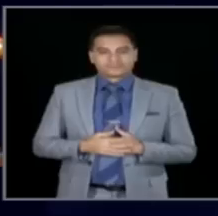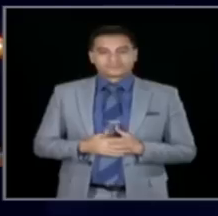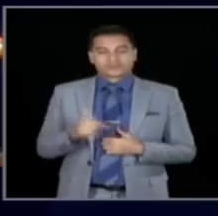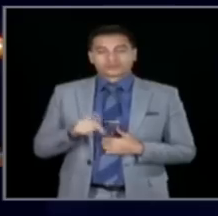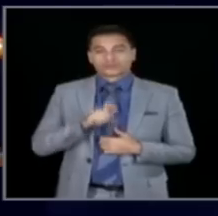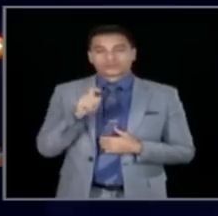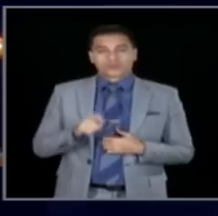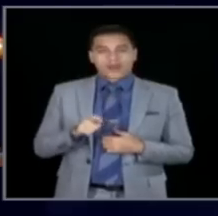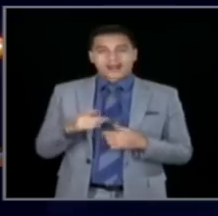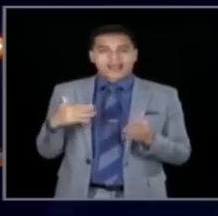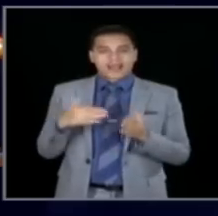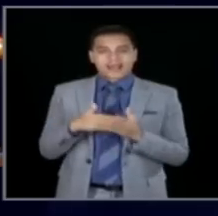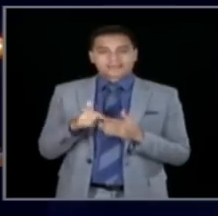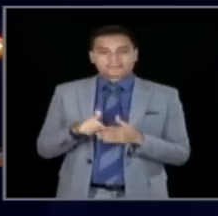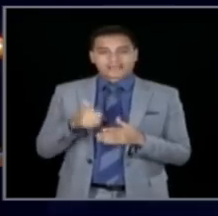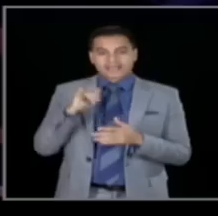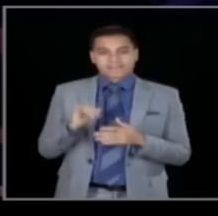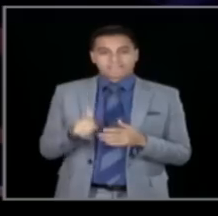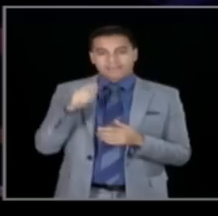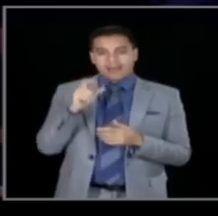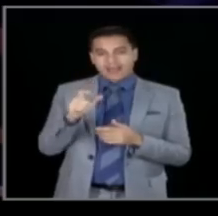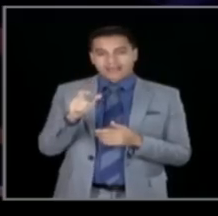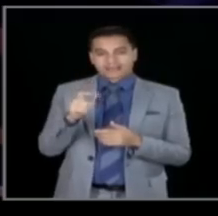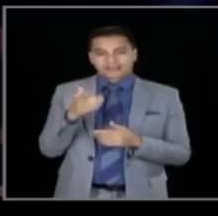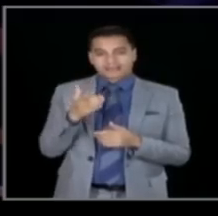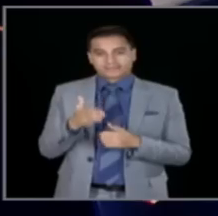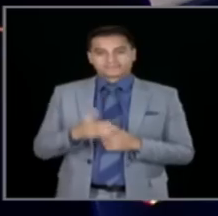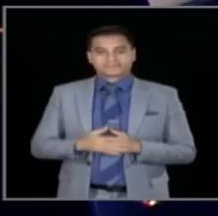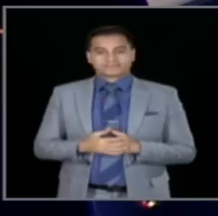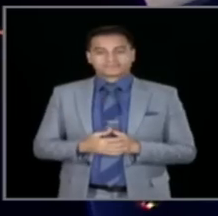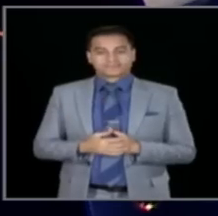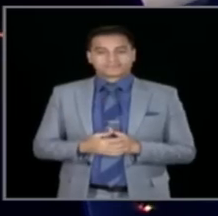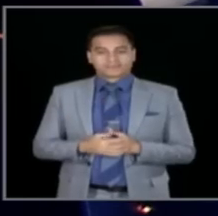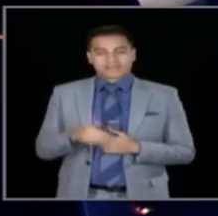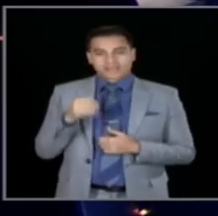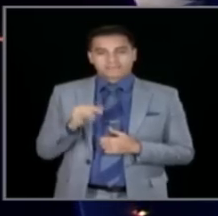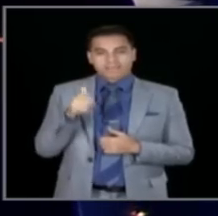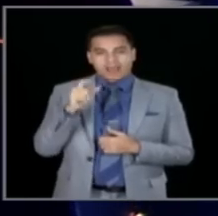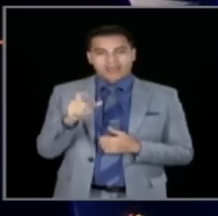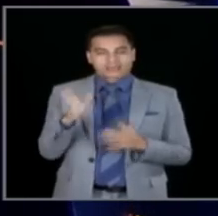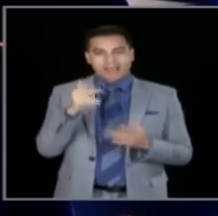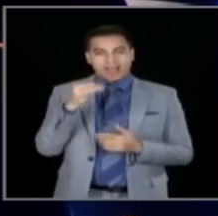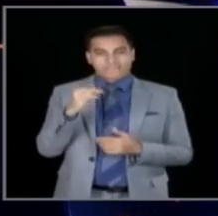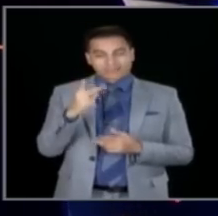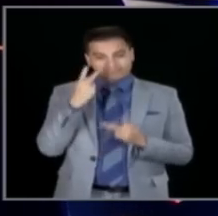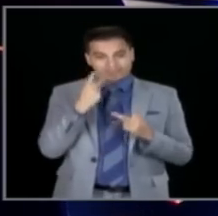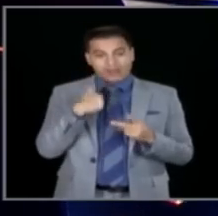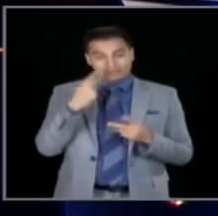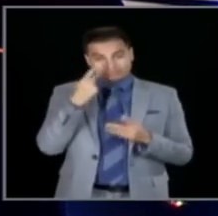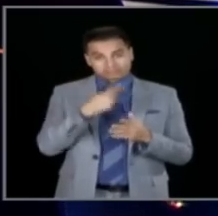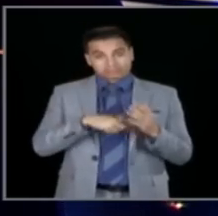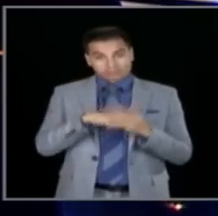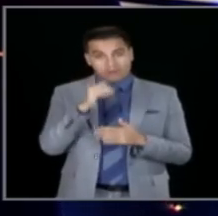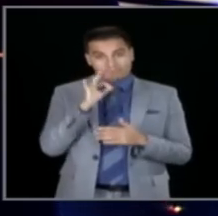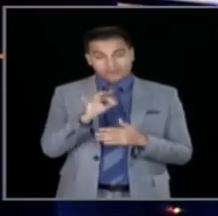سؤال الأخير إيمان أحمد، بالرغم من أن أنتوا كسبتوا ولكن أنا متأكد